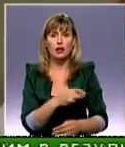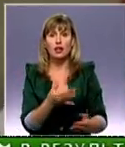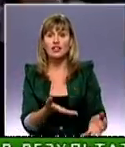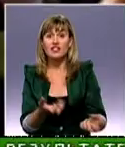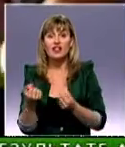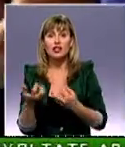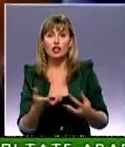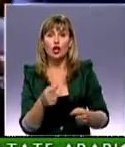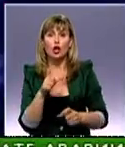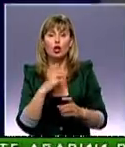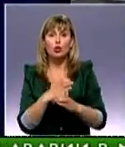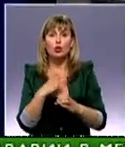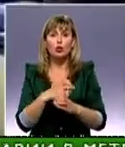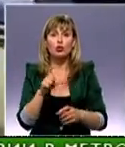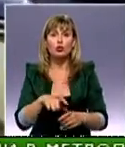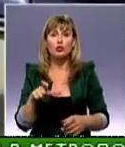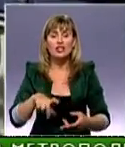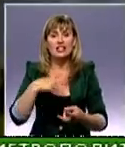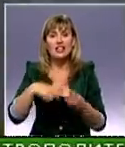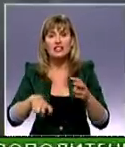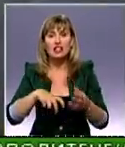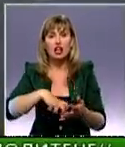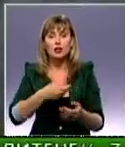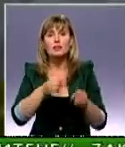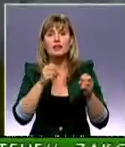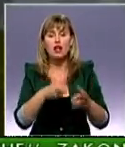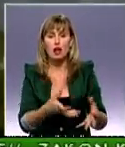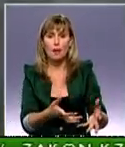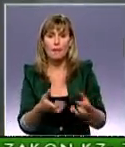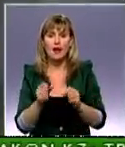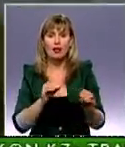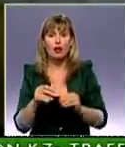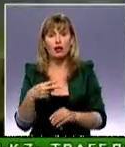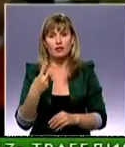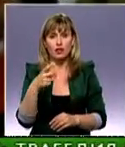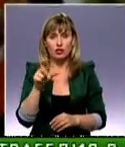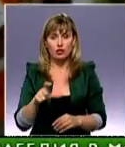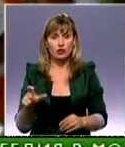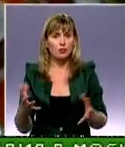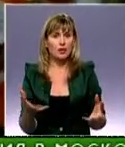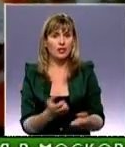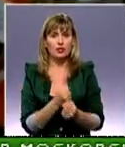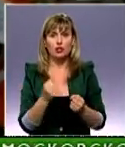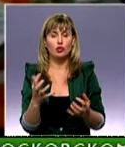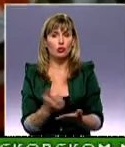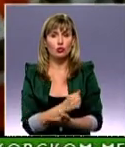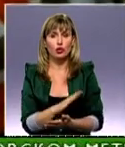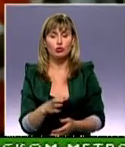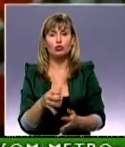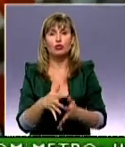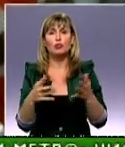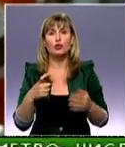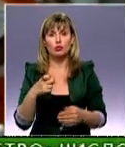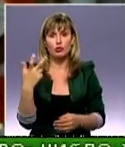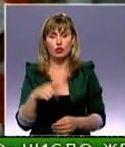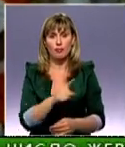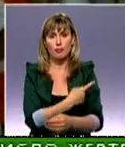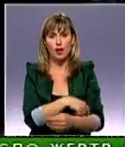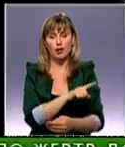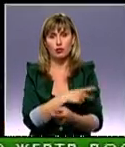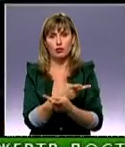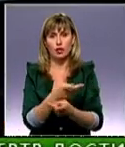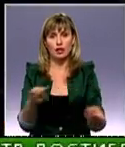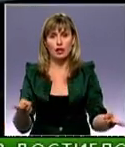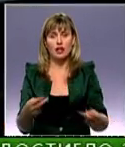из искореженных вагонов пришлось при помощи специального оборудования. Но 22 человека спасти не удалось, еще более 130 были